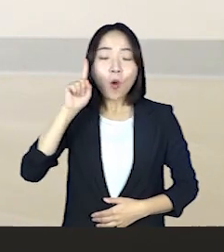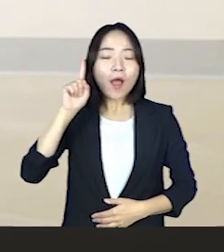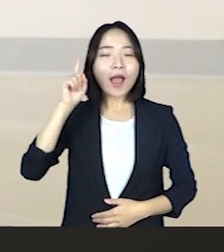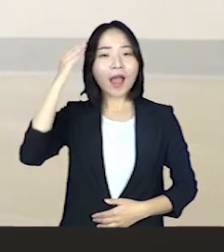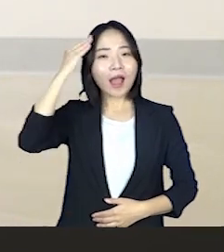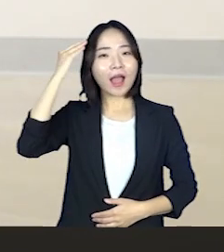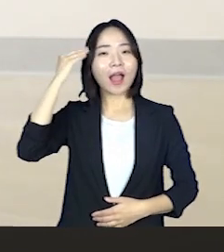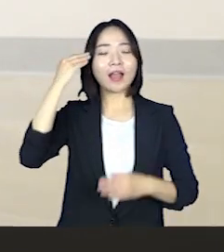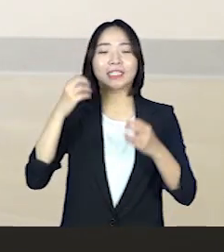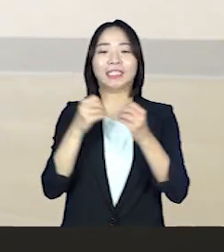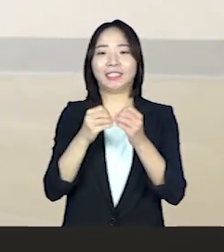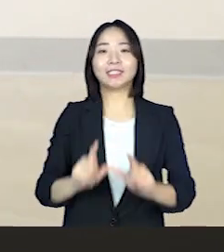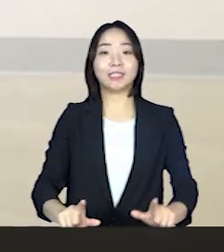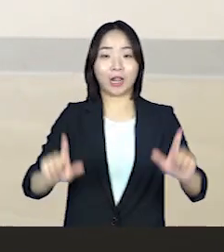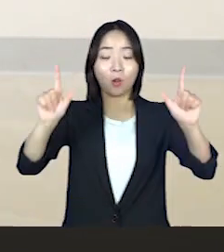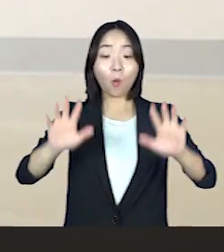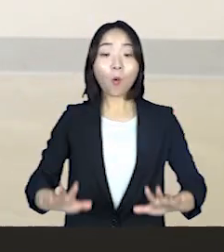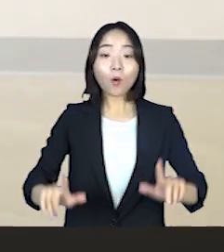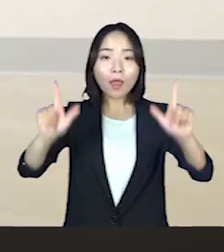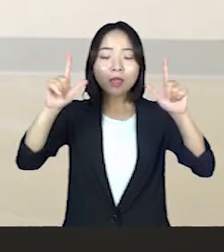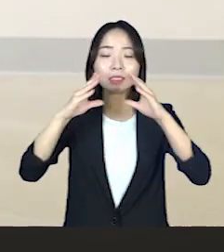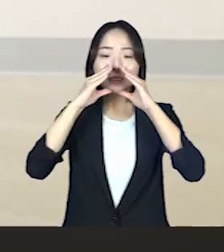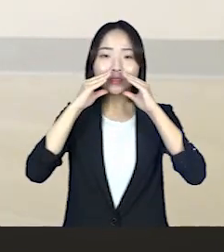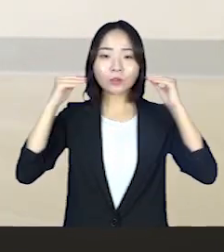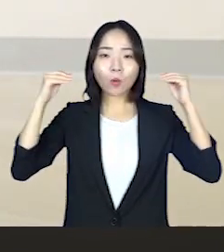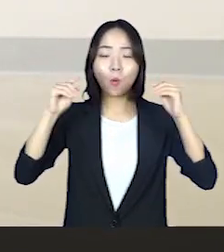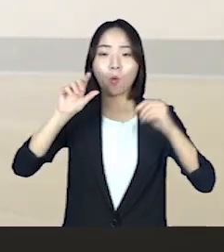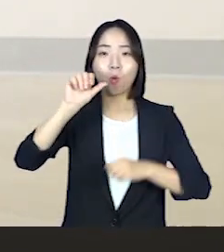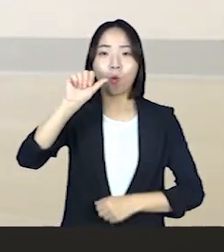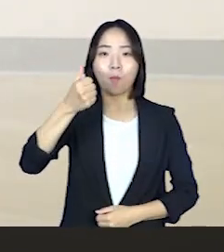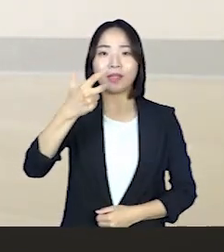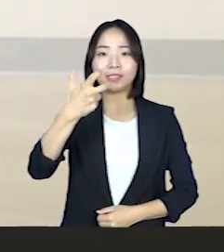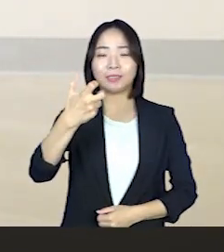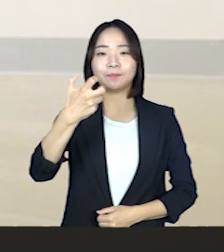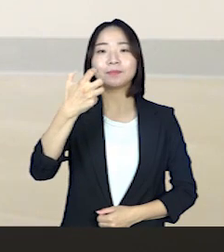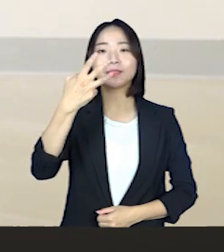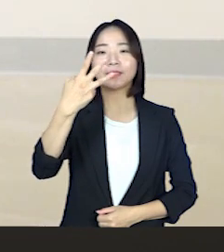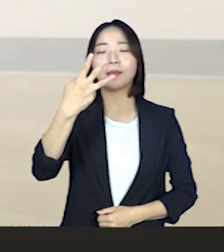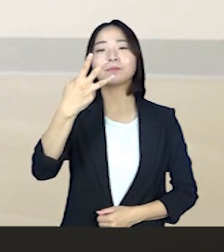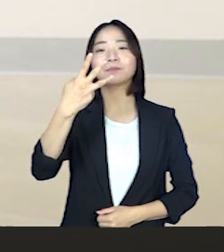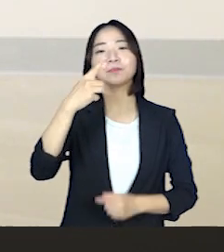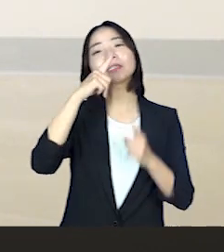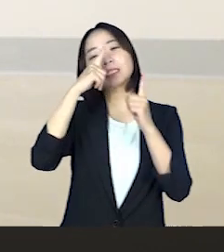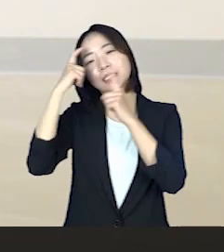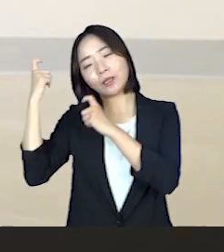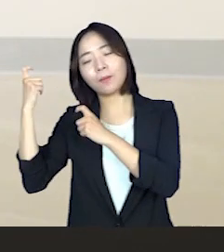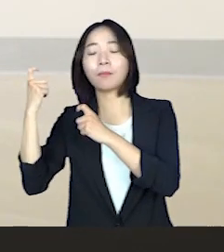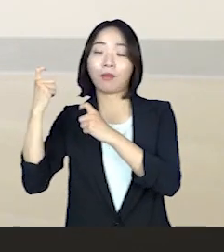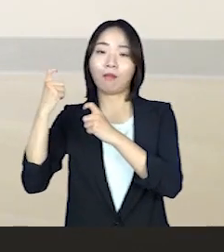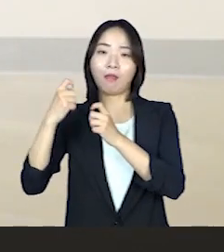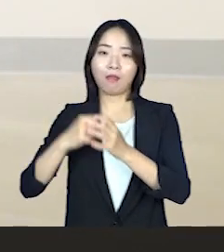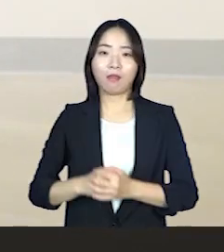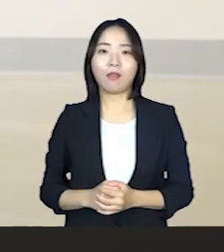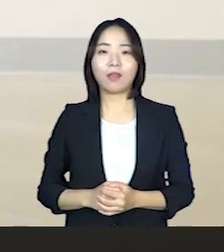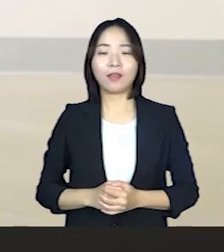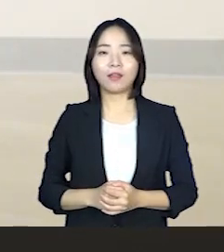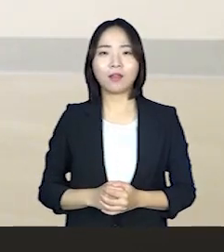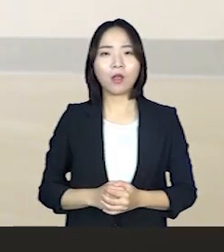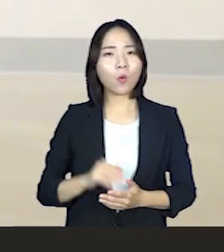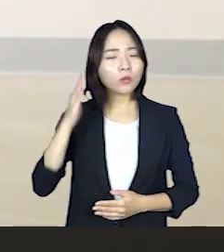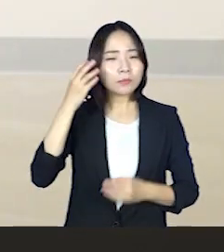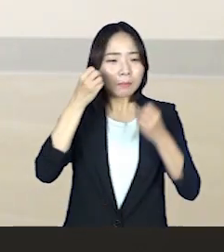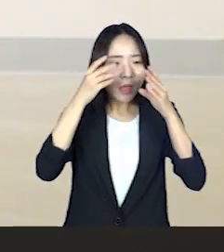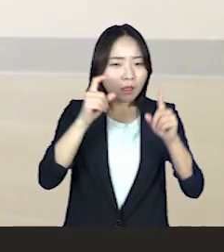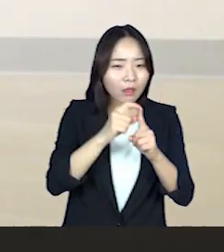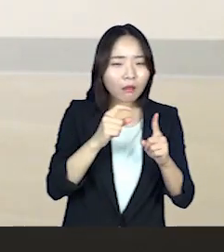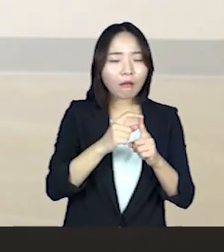한글날입니다. 올해는 세종대왕의 한글 창제 573주년이 되는 해인데요. 신조어와 인터넷